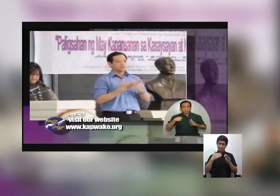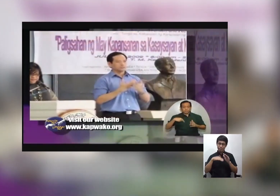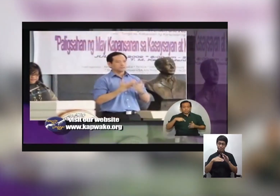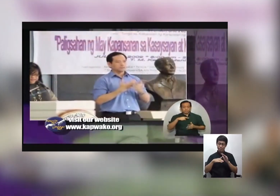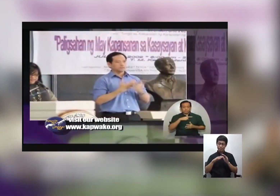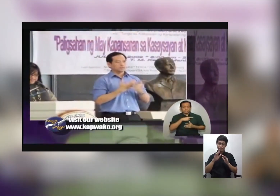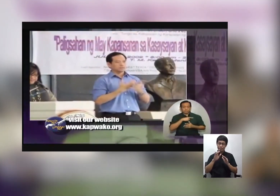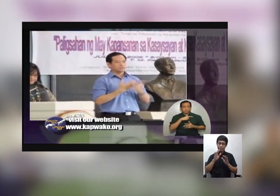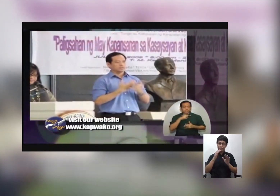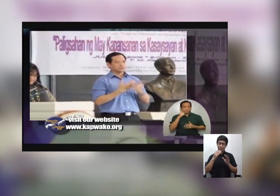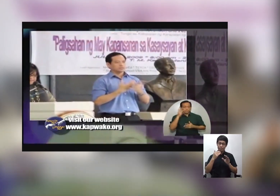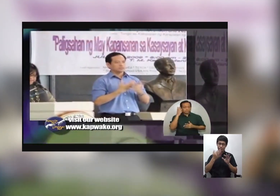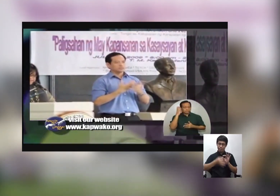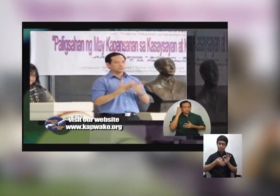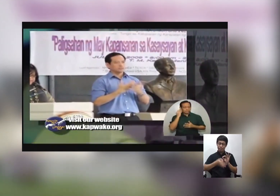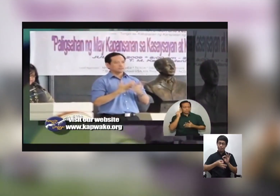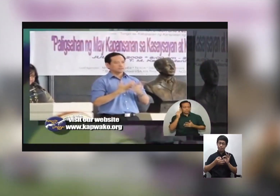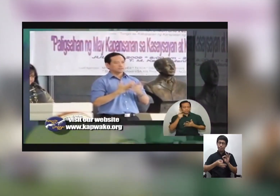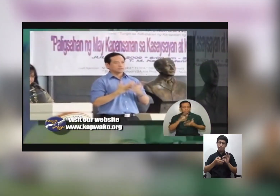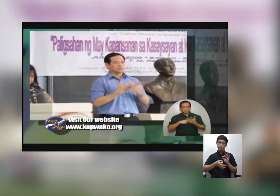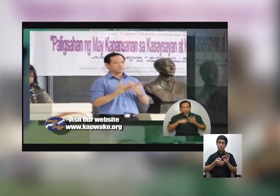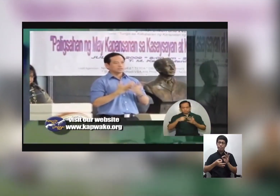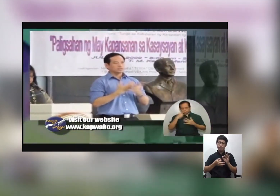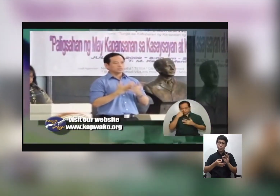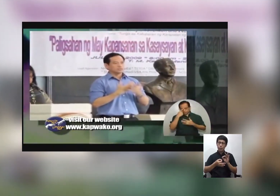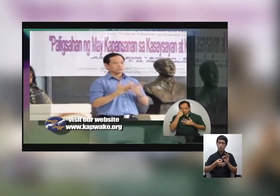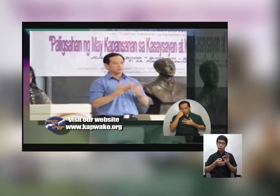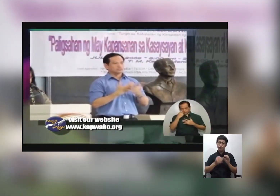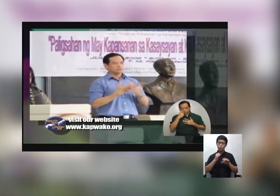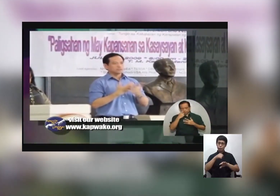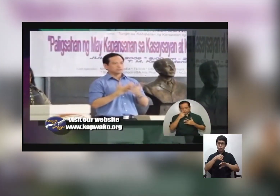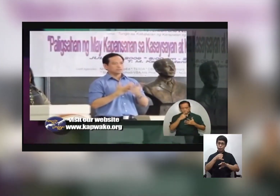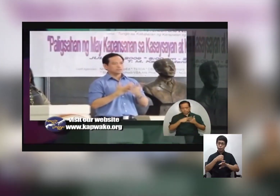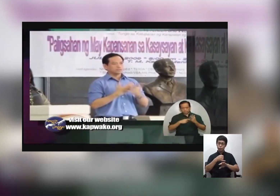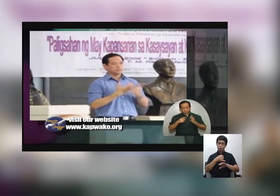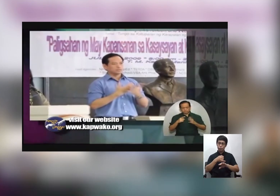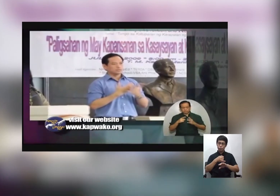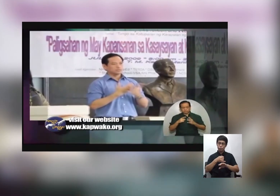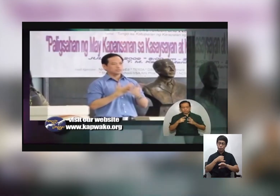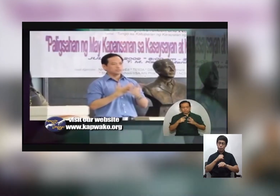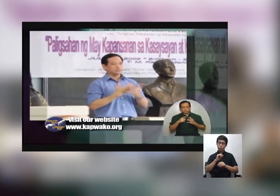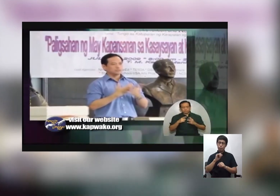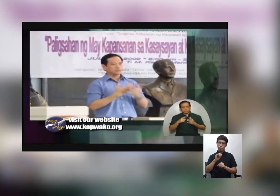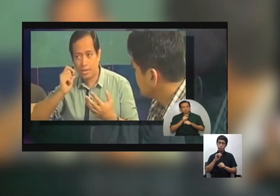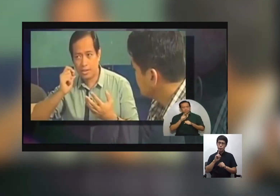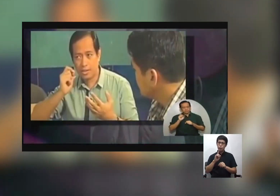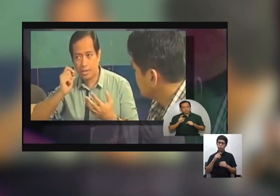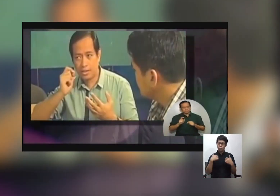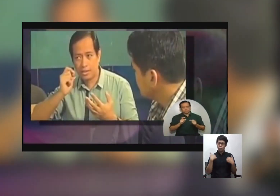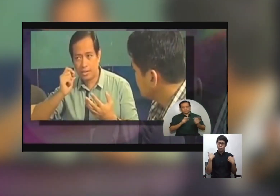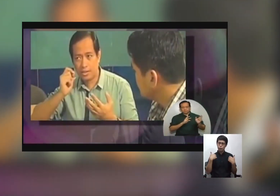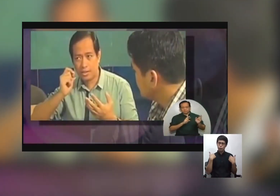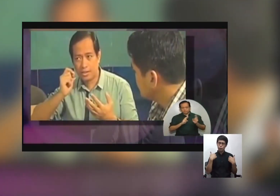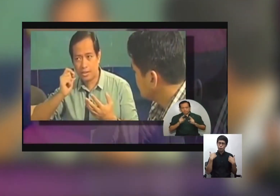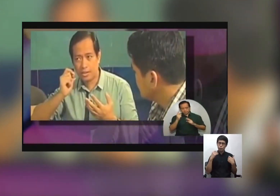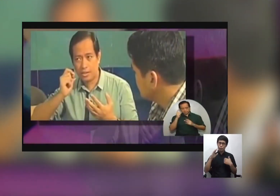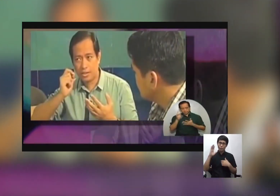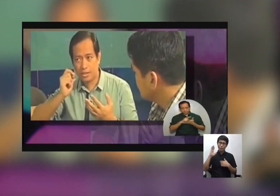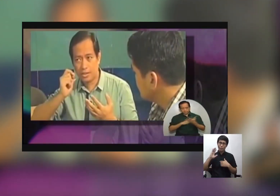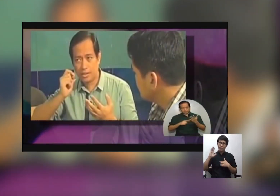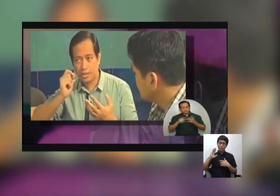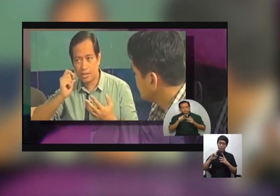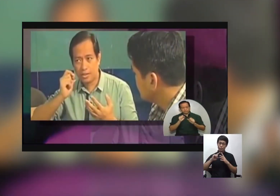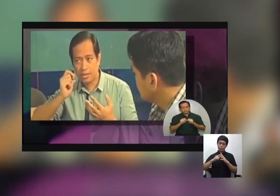language. Si June ay isa sa mga bata na